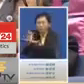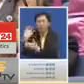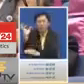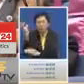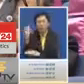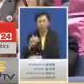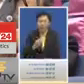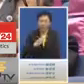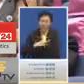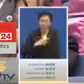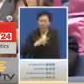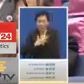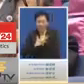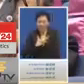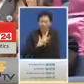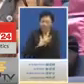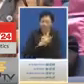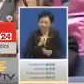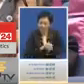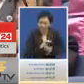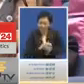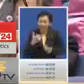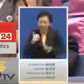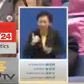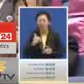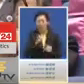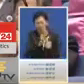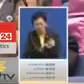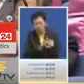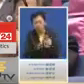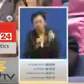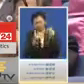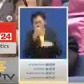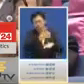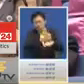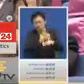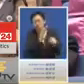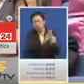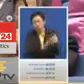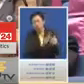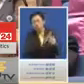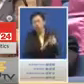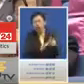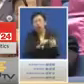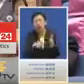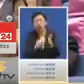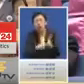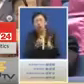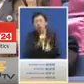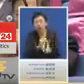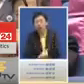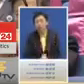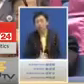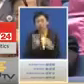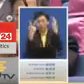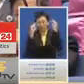อยผมรู้ผมก็สงสารท่านผู้นำแต่เพราะอะไรครับท่านนายกมีปมด้อยก็ทำให้บ้านเ